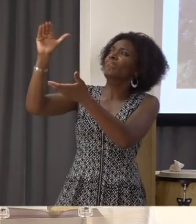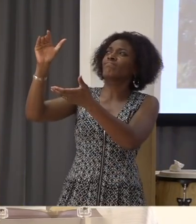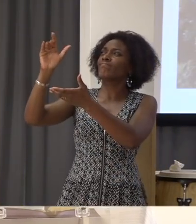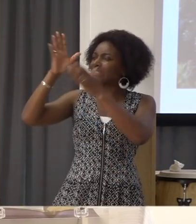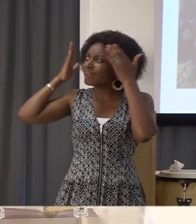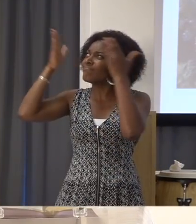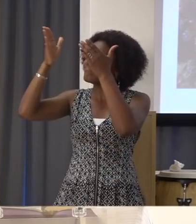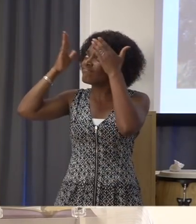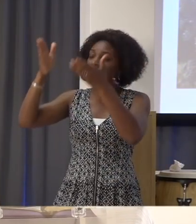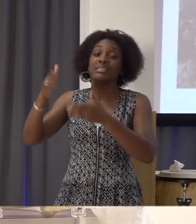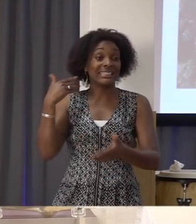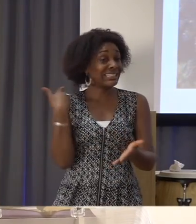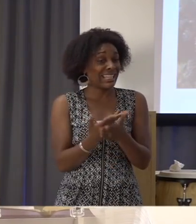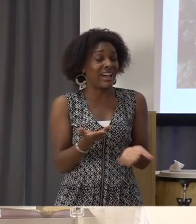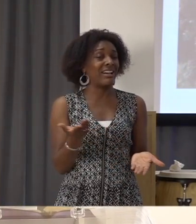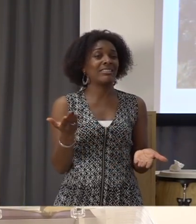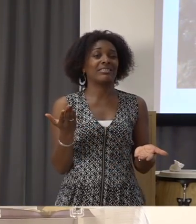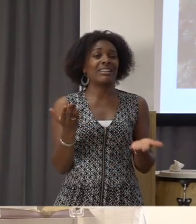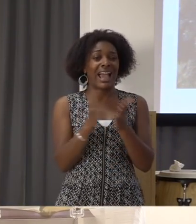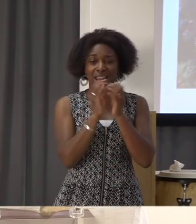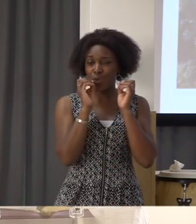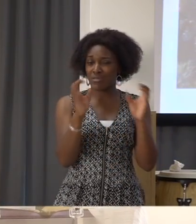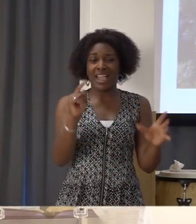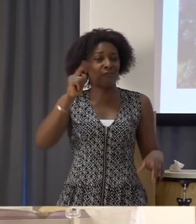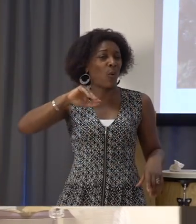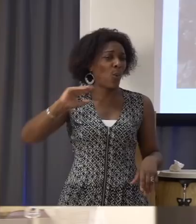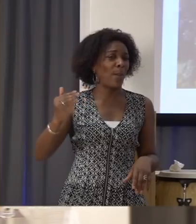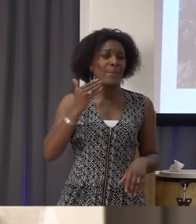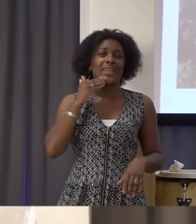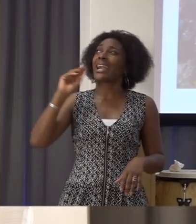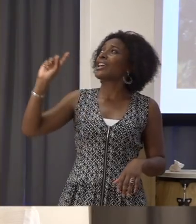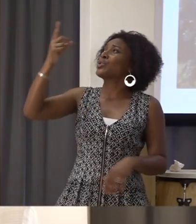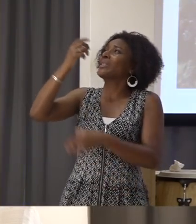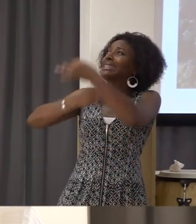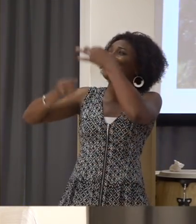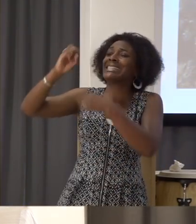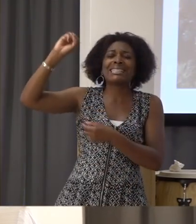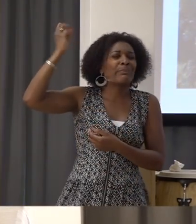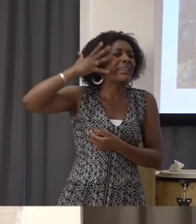Alléluia. Il nous suffit d'obéir à la voix du Saint-Esprit